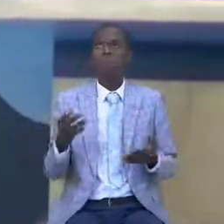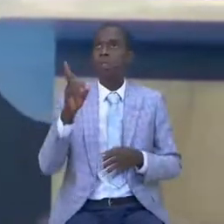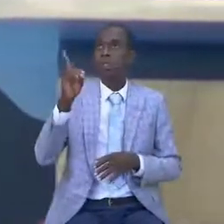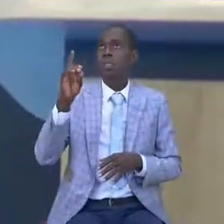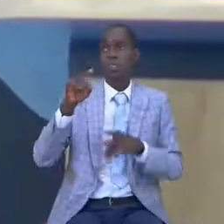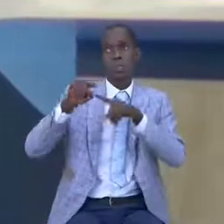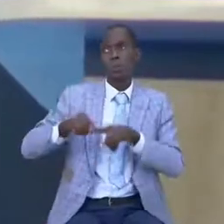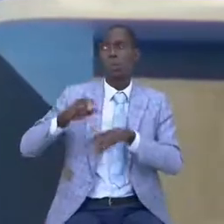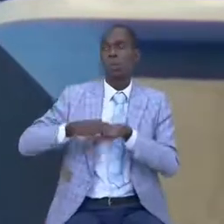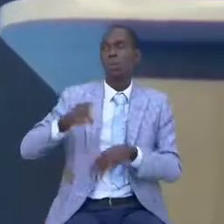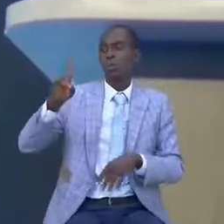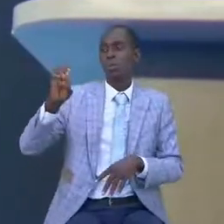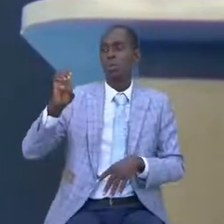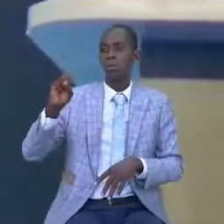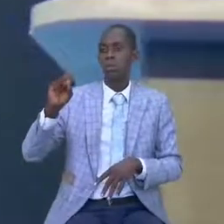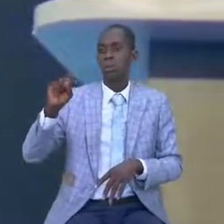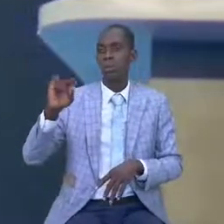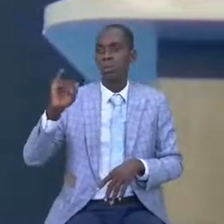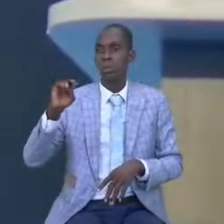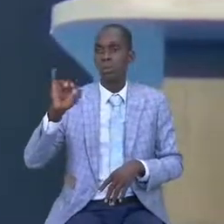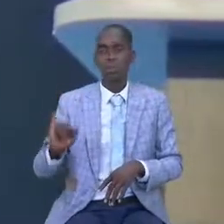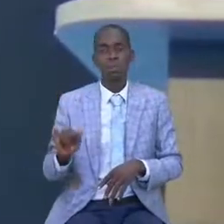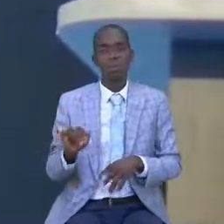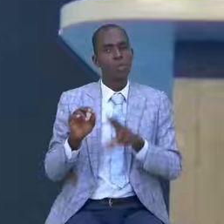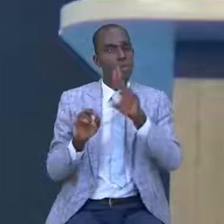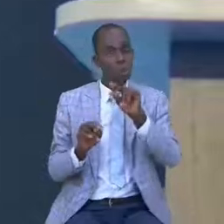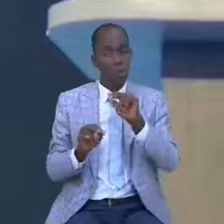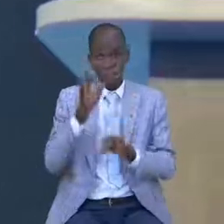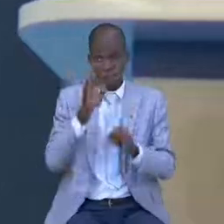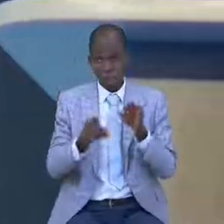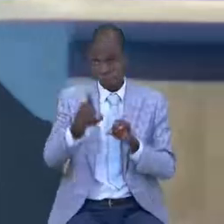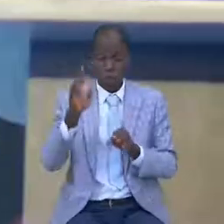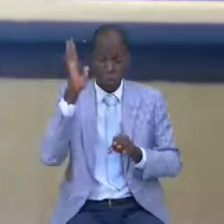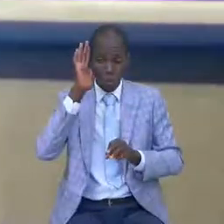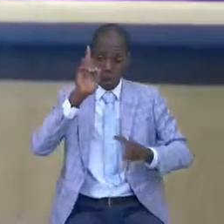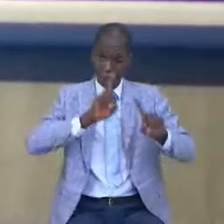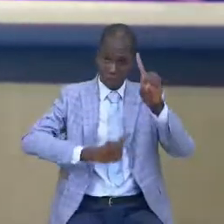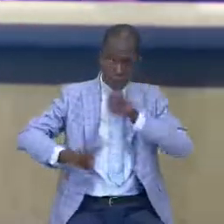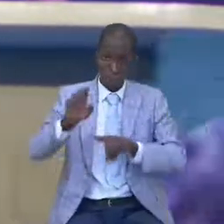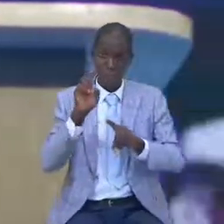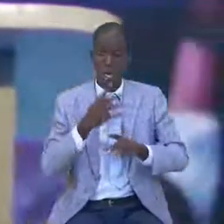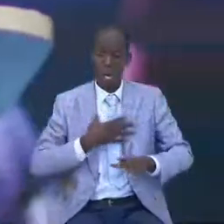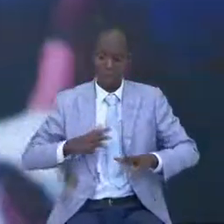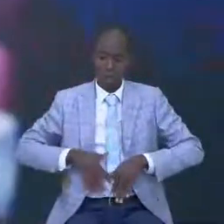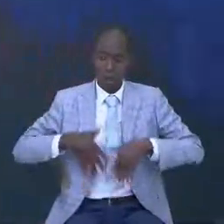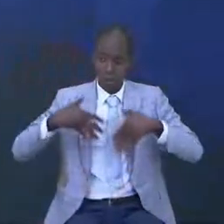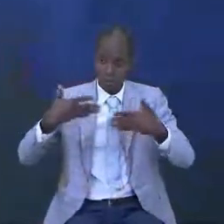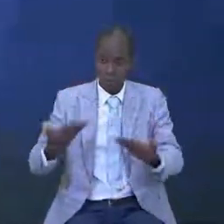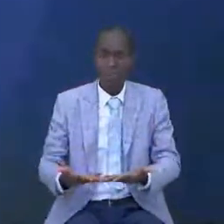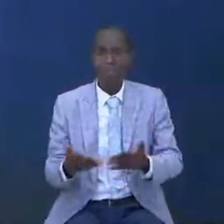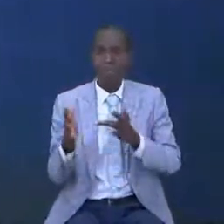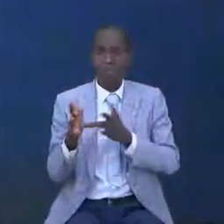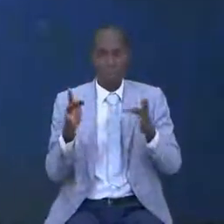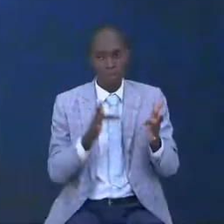si tu confesses de ta bouche, faut pas dire c'est le destin. Non, toi, si tu confesses de